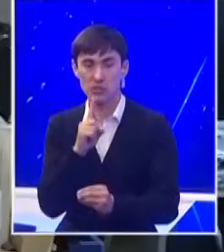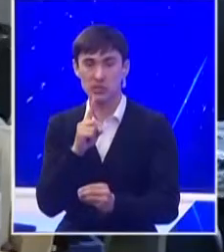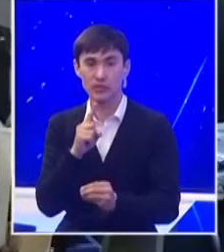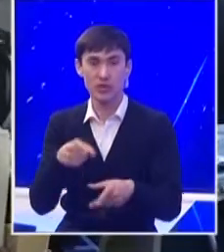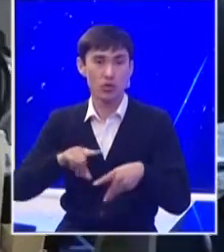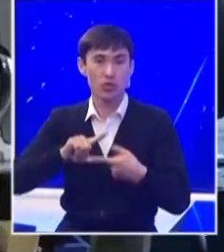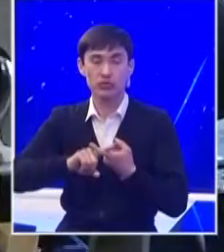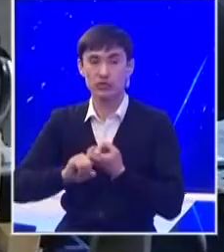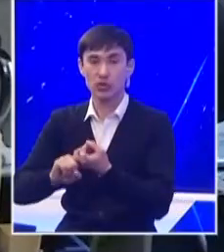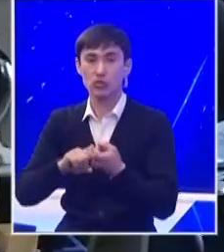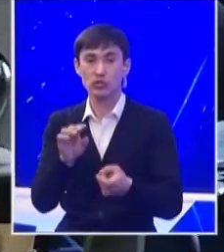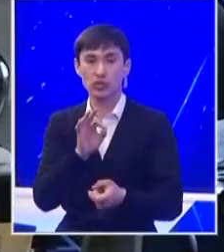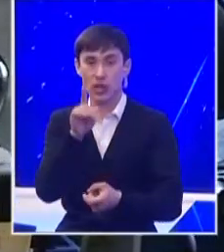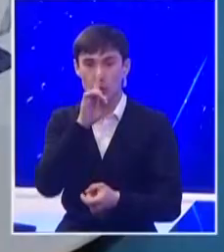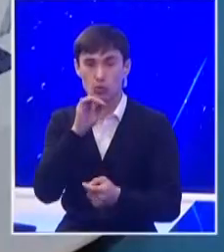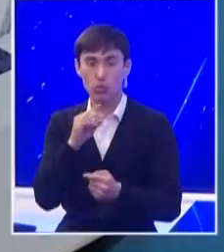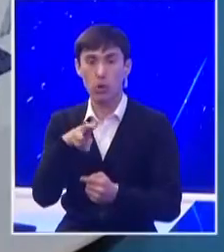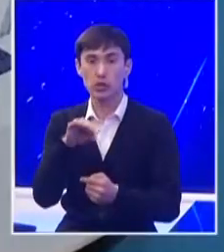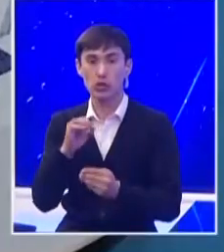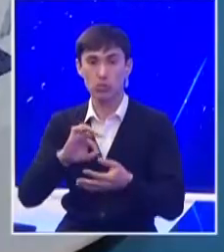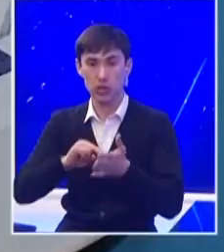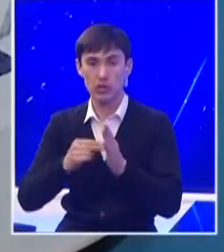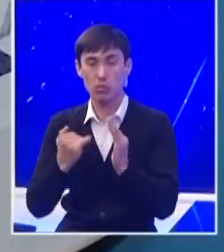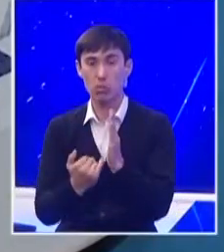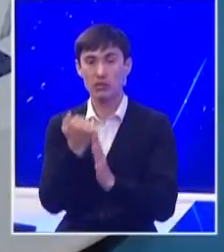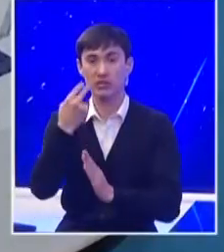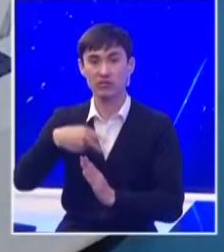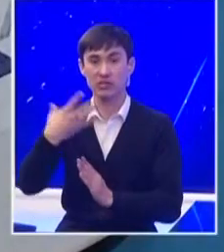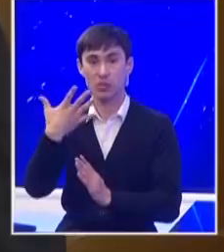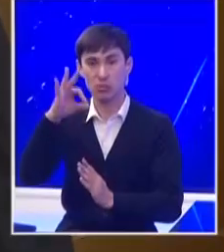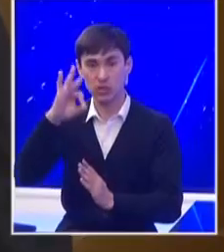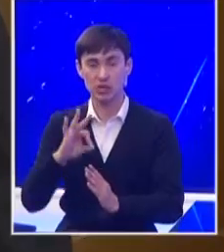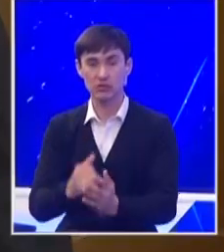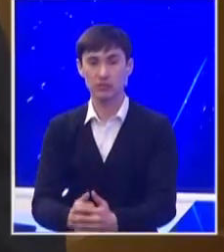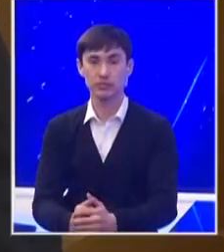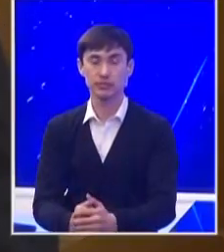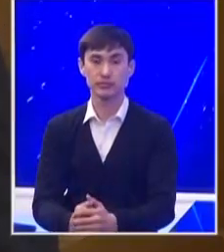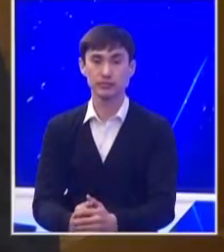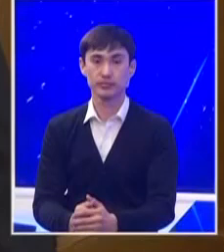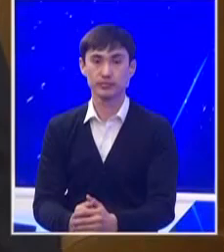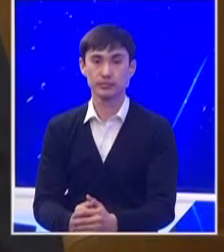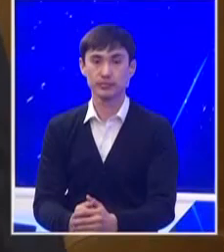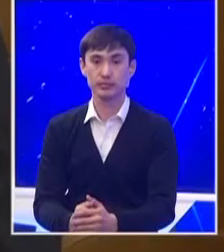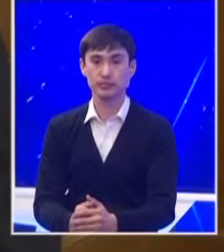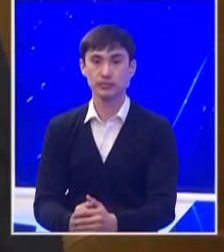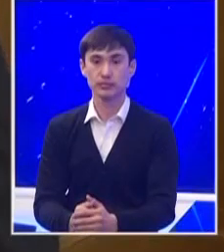такой ситуацией заработную плату почтальонов планируют повысить на 25%.